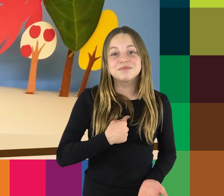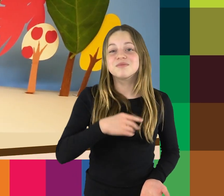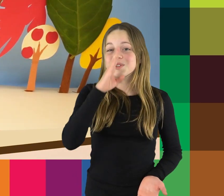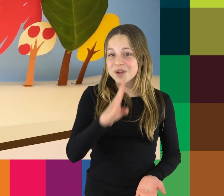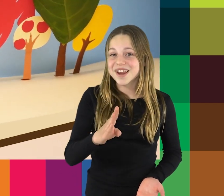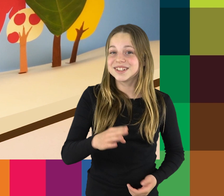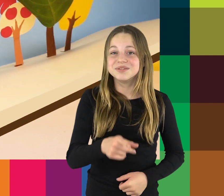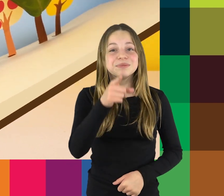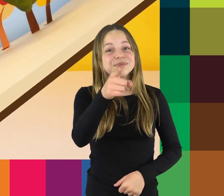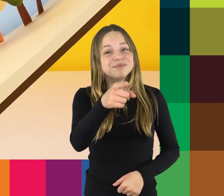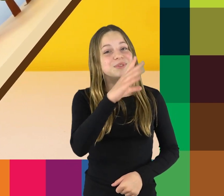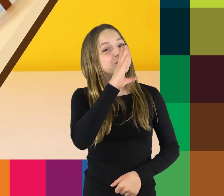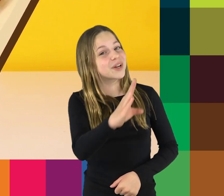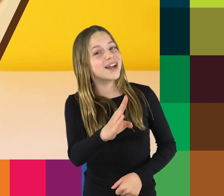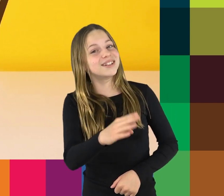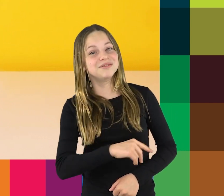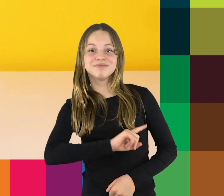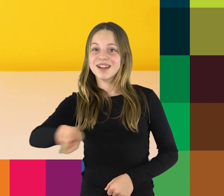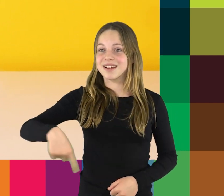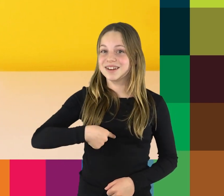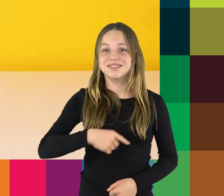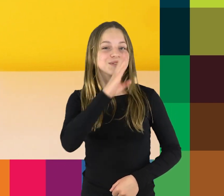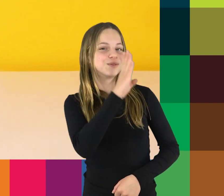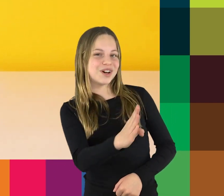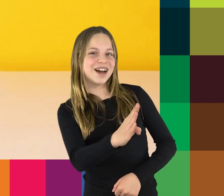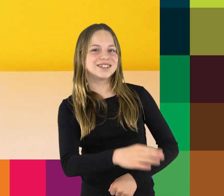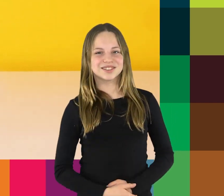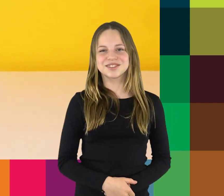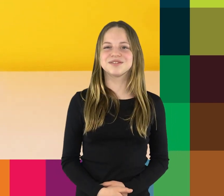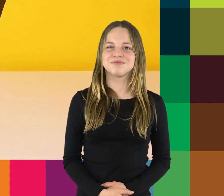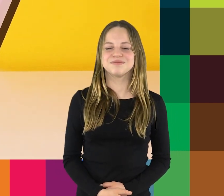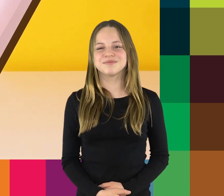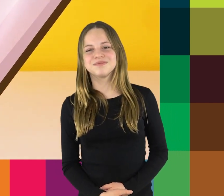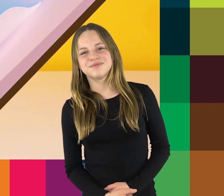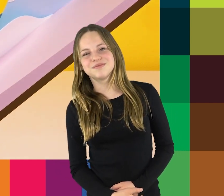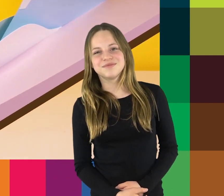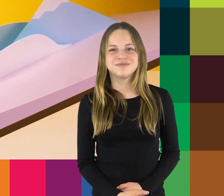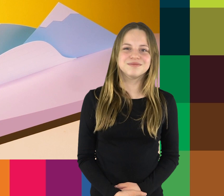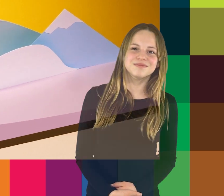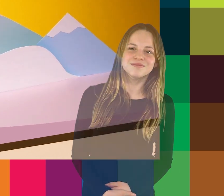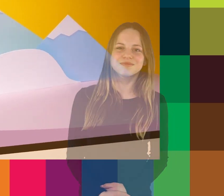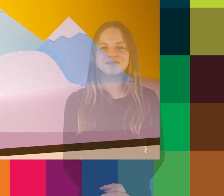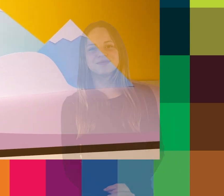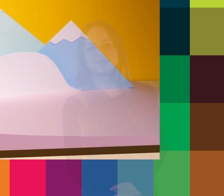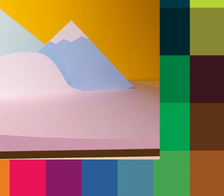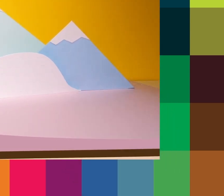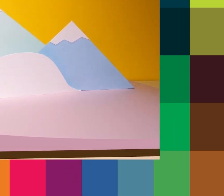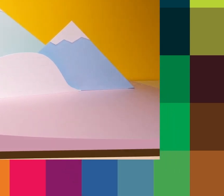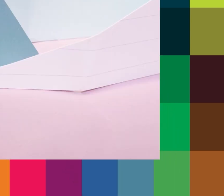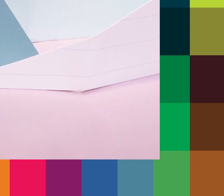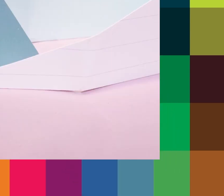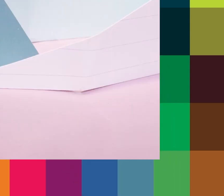J'ai des droits, tu as des droits, on a tous des droits.